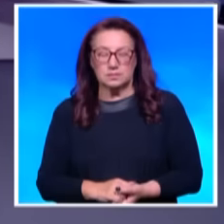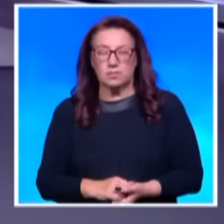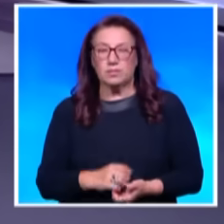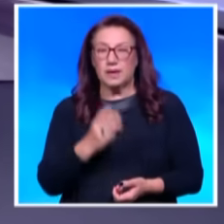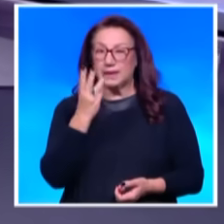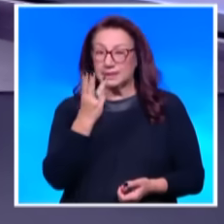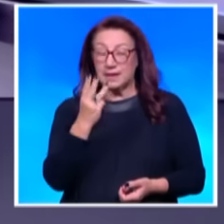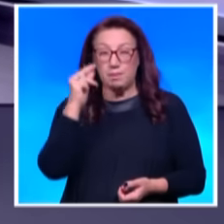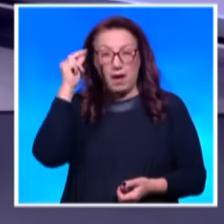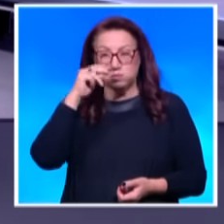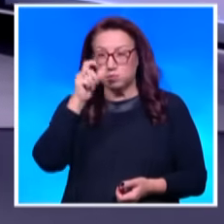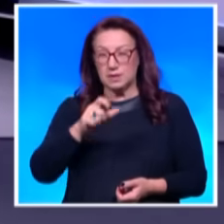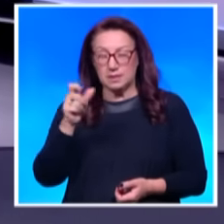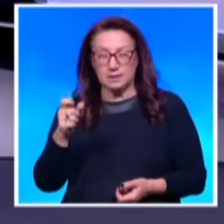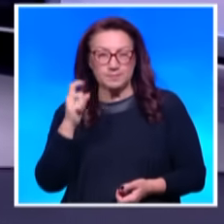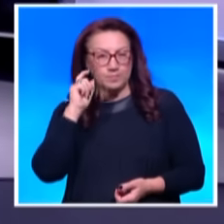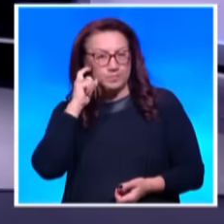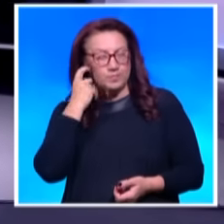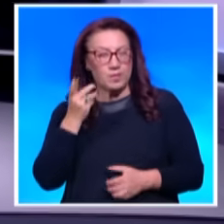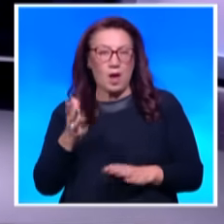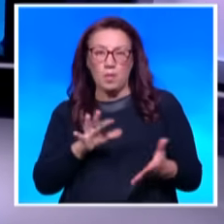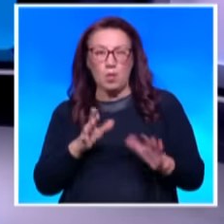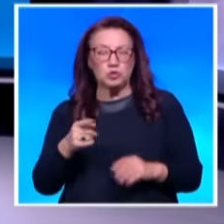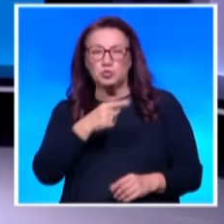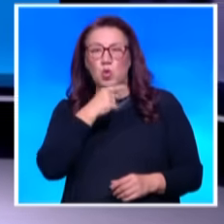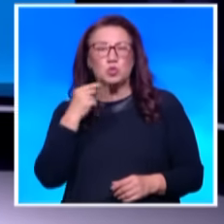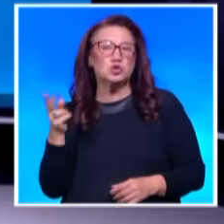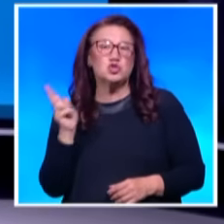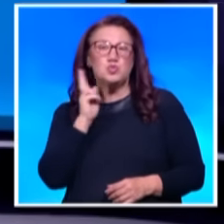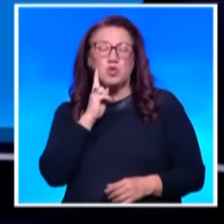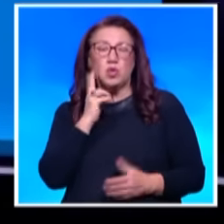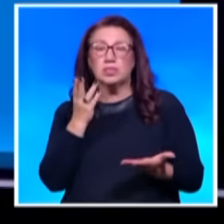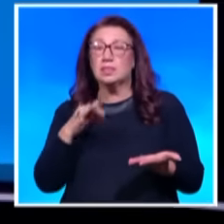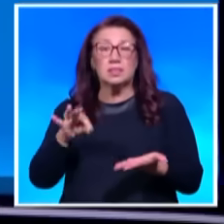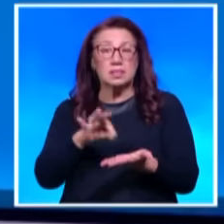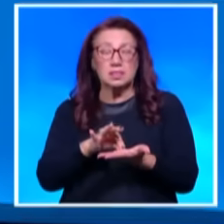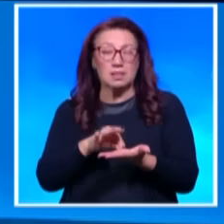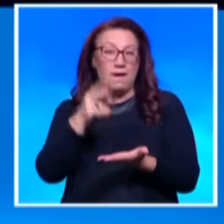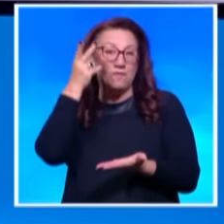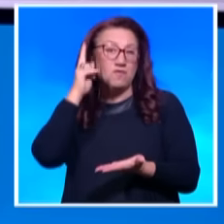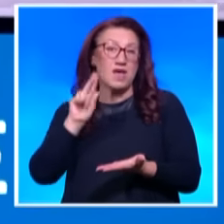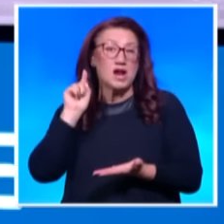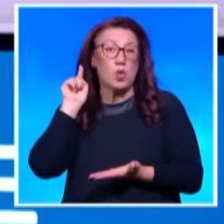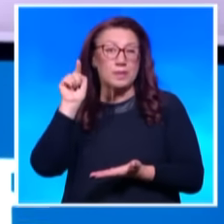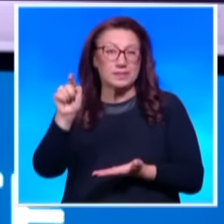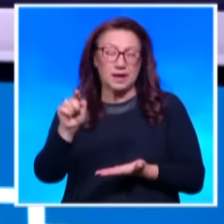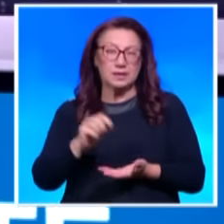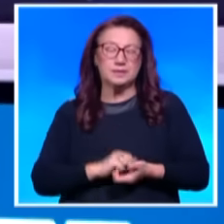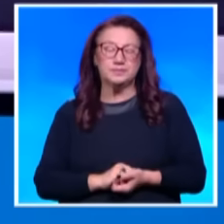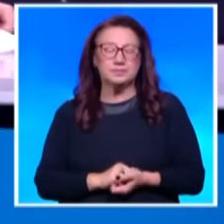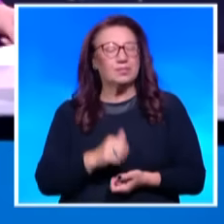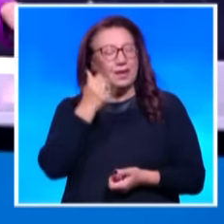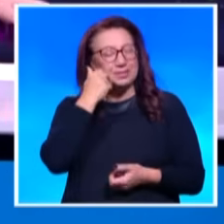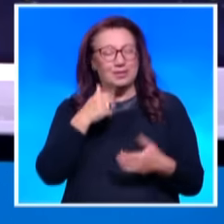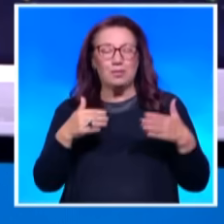трима българи за подозрение за руски шпионаж в Великобритания. Започват BTV новините, аз съм Виктория Петров. Аз съм Юксел Кадриев,